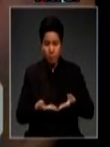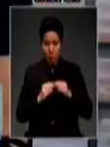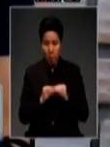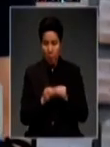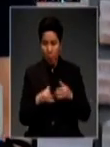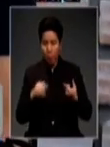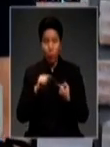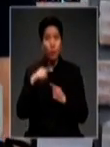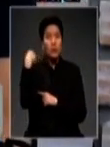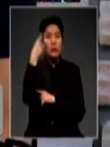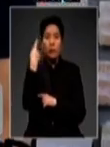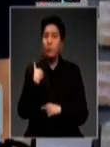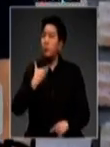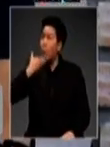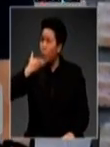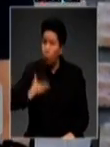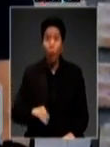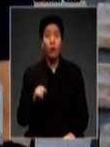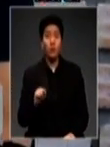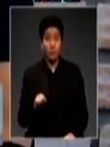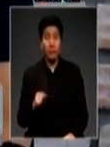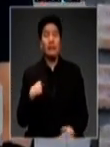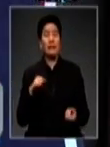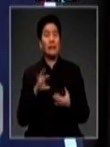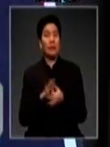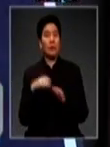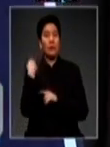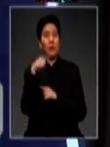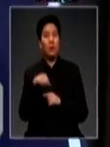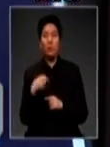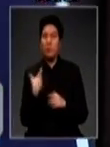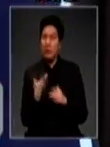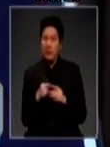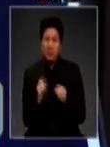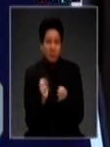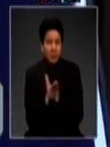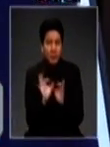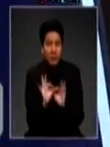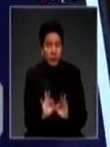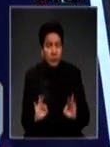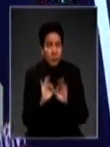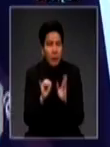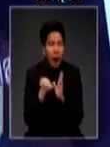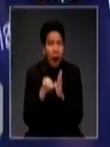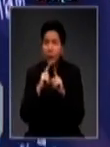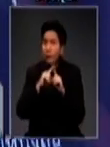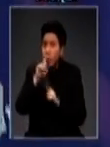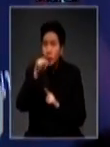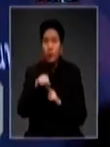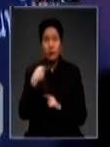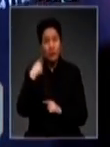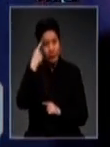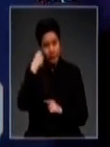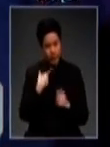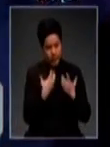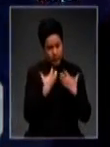าหกรรมท่องเที่ยวนะครับมาโดยตลอดนะครับแต่ว่าอุตสาหกรรมท่องเที่ยวเนี่ยมันค่อนข้างมีความอ่อนไหวที่สูงนะครับเราก็เลยคิดว่ามิติมันน่าจะมีอีกอุตส